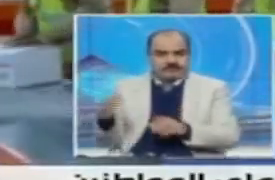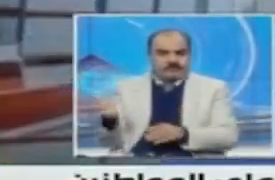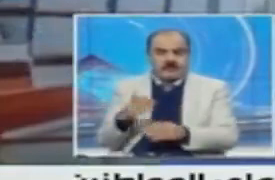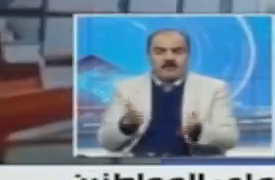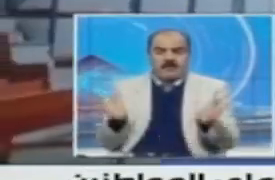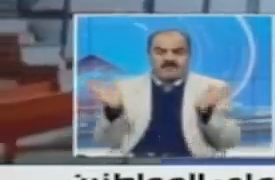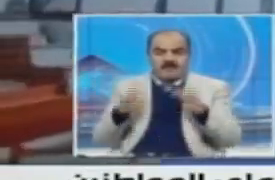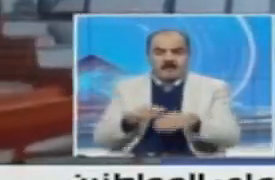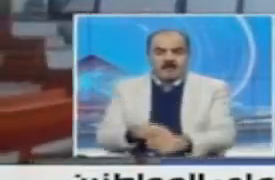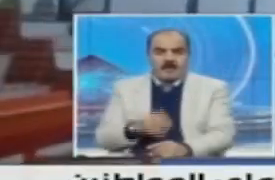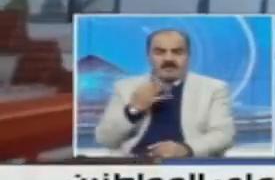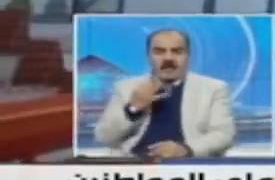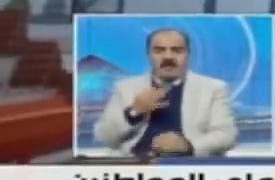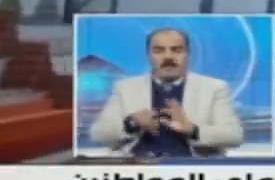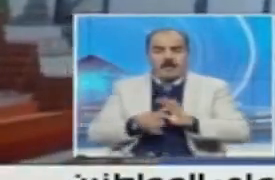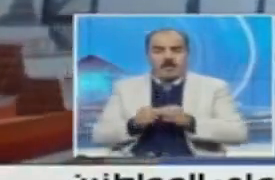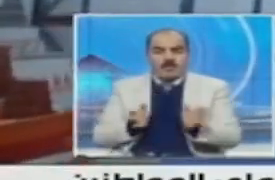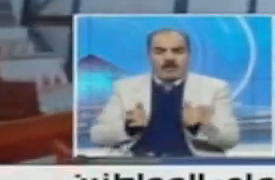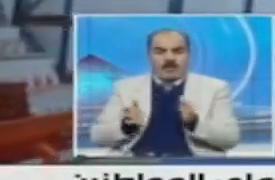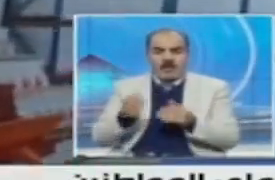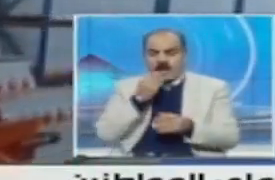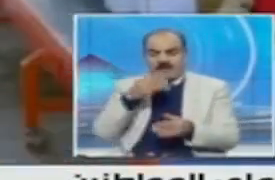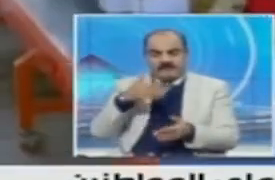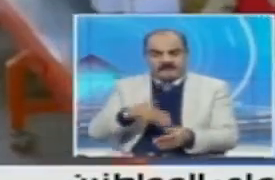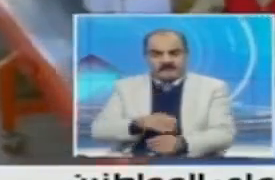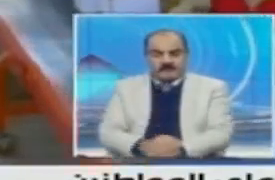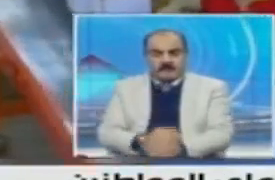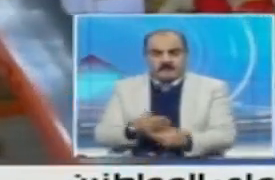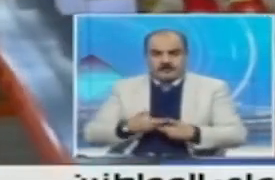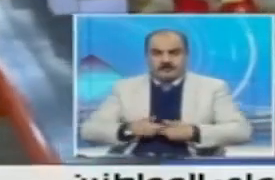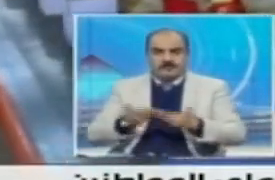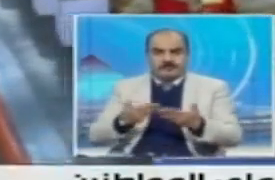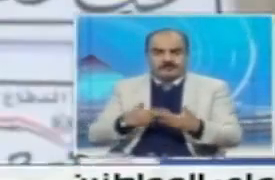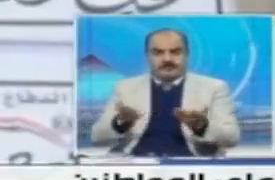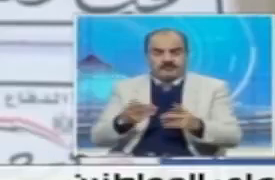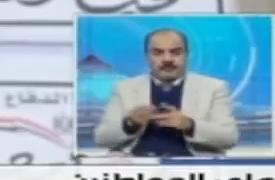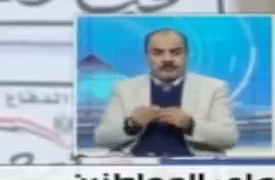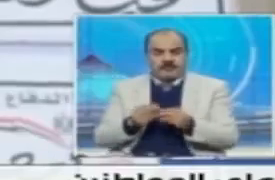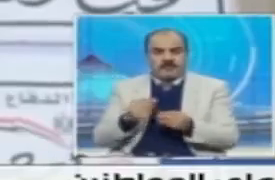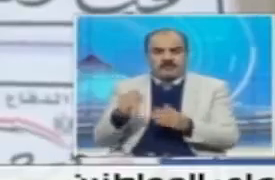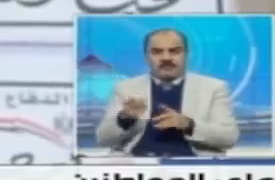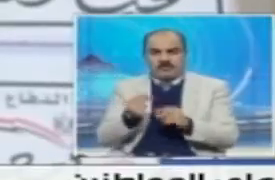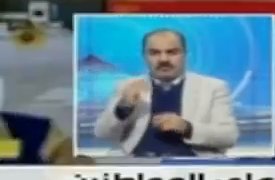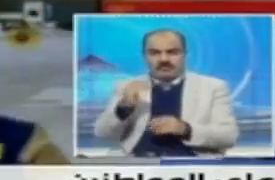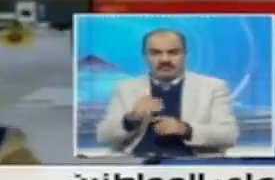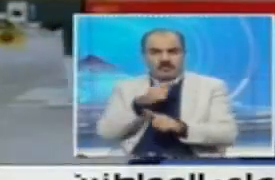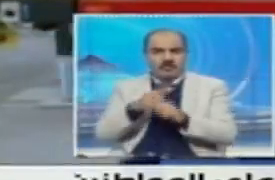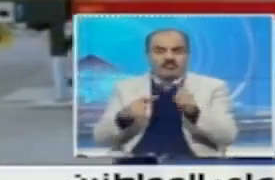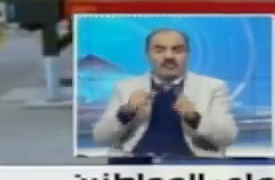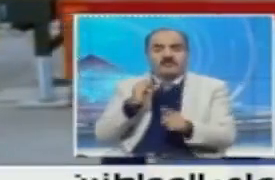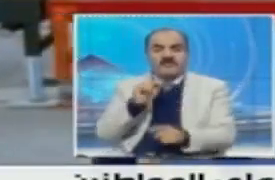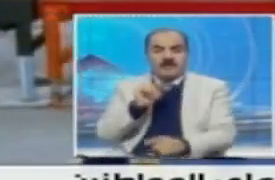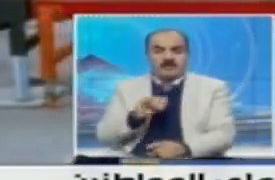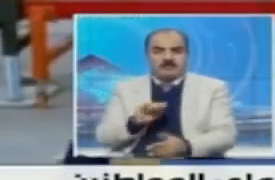وتعبئة 3 ملايين عبوة غذائية لتوزيعها على المواطنين بنصف الثمن للمساعدة